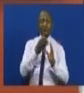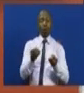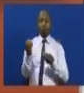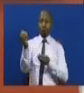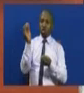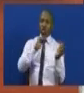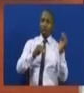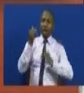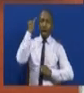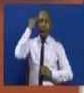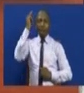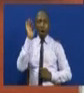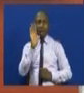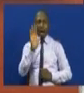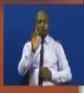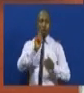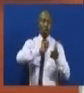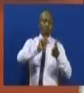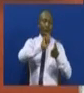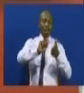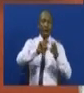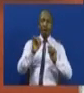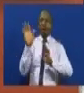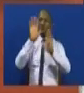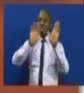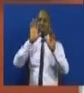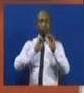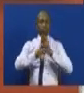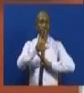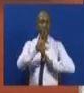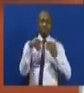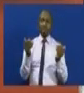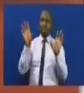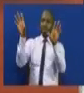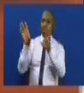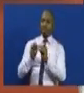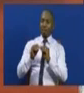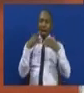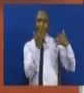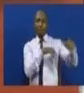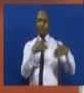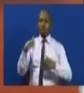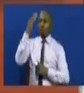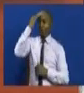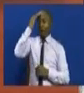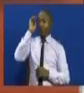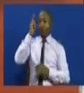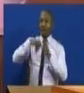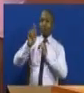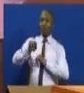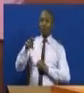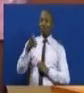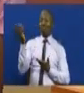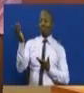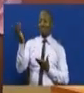yako ya mtindo wa maandishi ama ya mtindo wa video. Sasa tunakwenda kwenye muhtasari wa Jaramba ili kwenda kufahamu nako kuna nini.